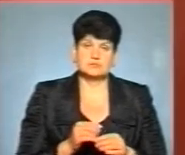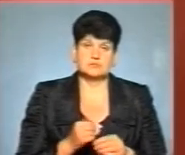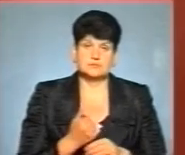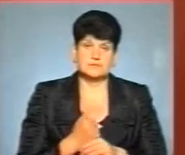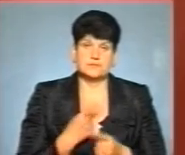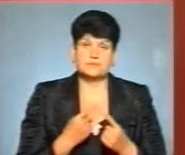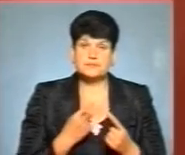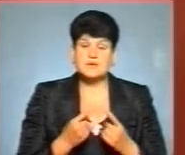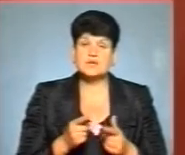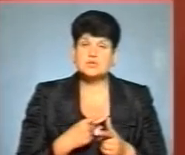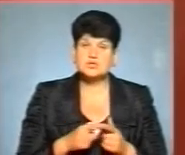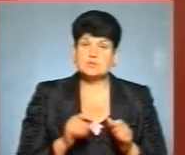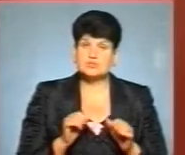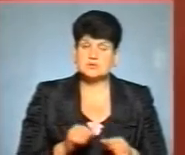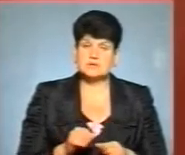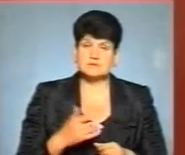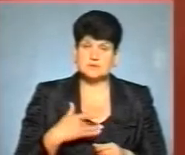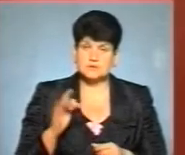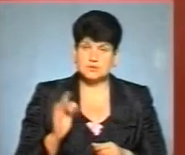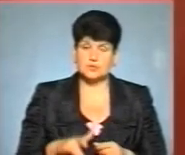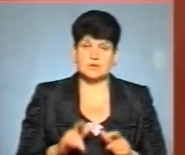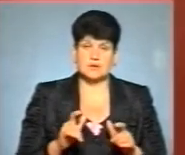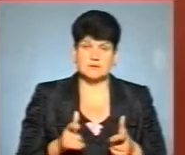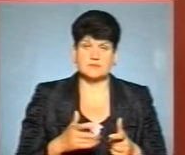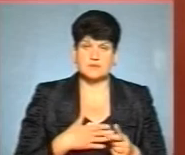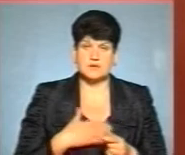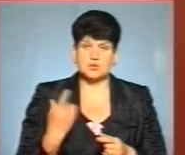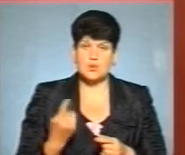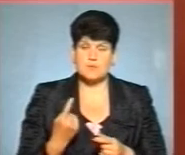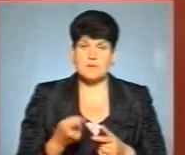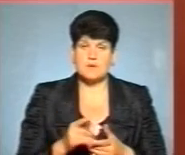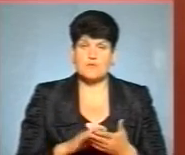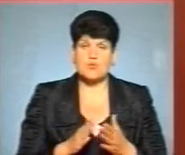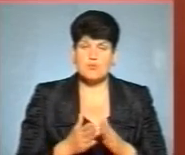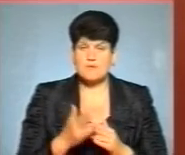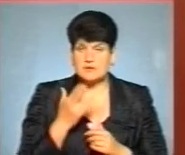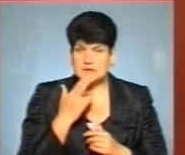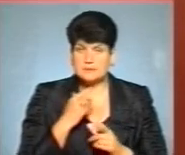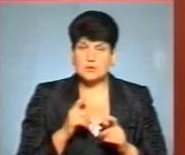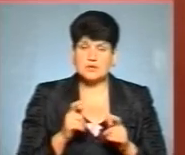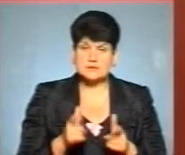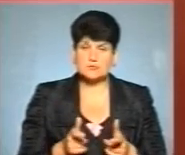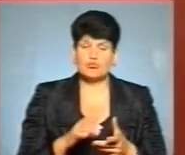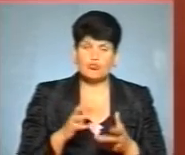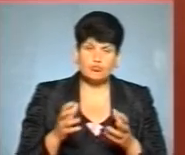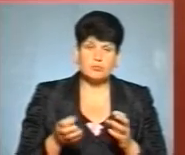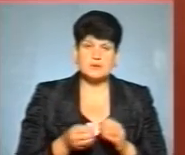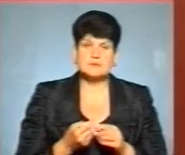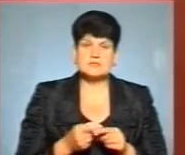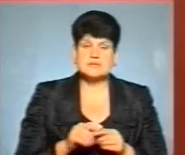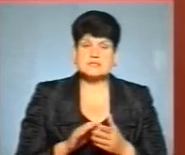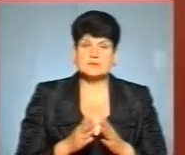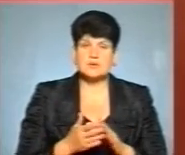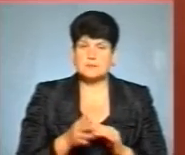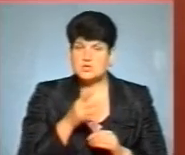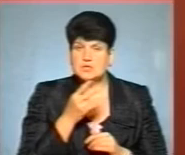Чи можливий жорсткіший карантин в нашій області? Адже ми в умовах адаптивного карантину, тобто, в принципі, така ситуація під